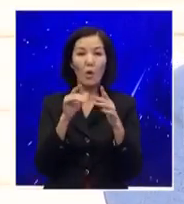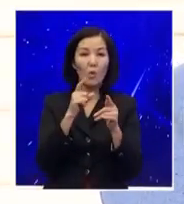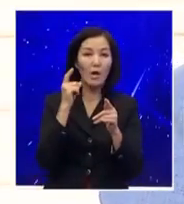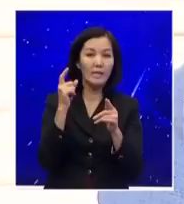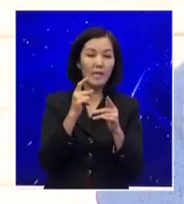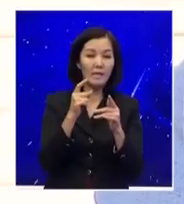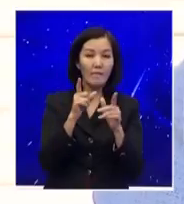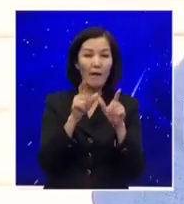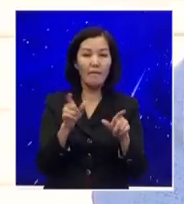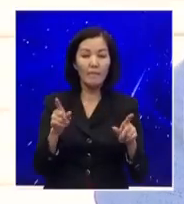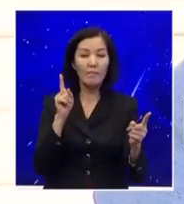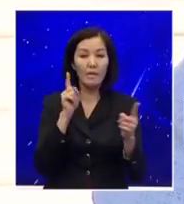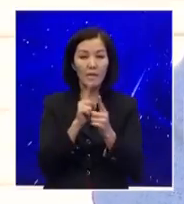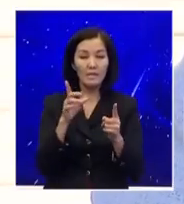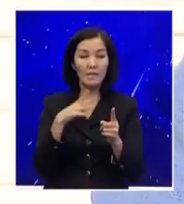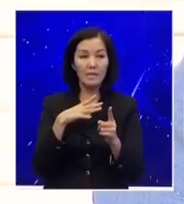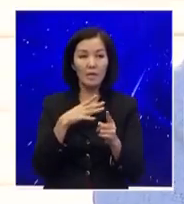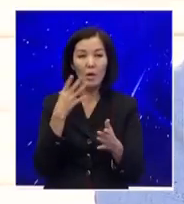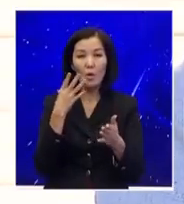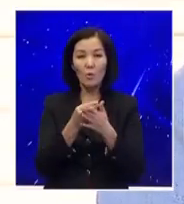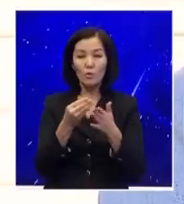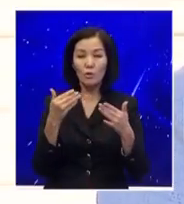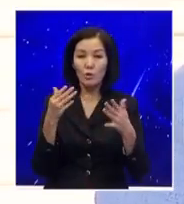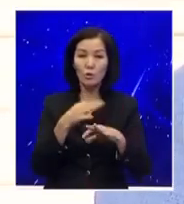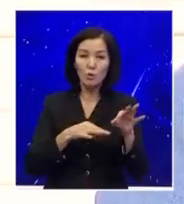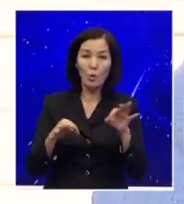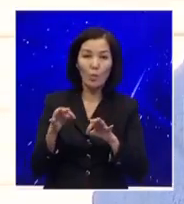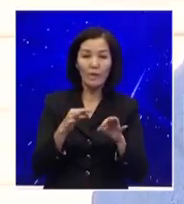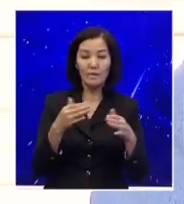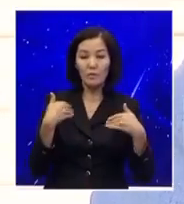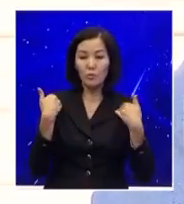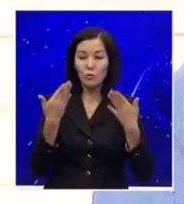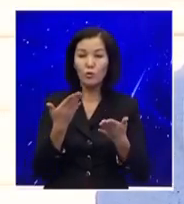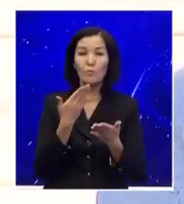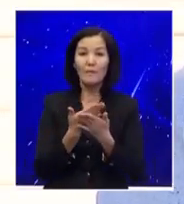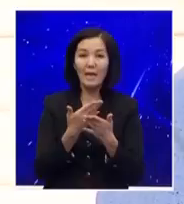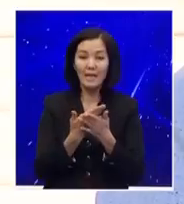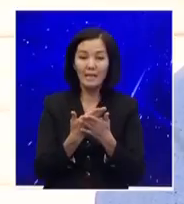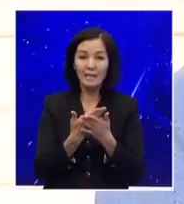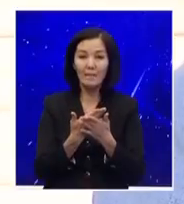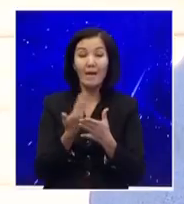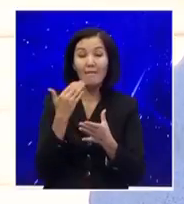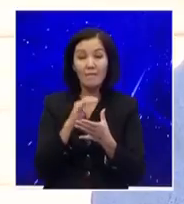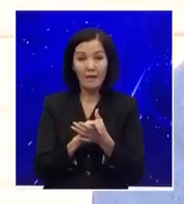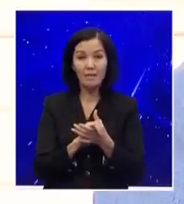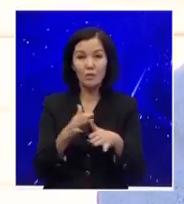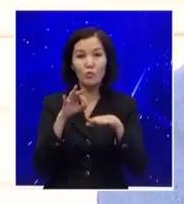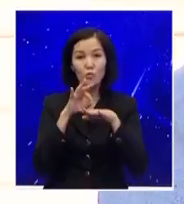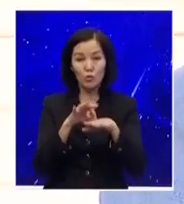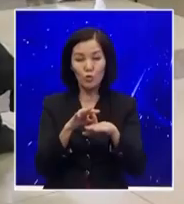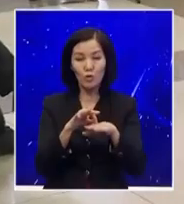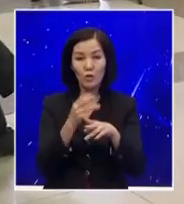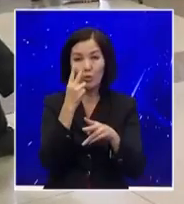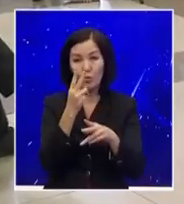кездестік, олар өзін жобасын бүгін бізге дәлелдеп, оны презентация қылып, бізге